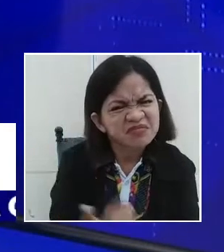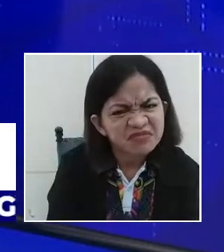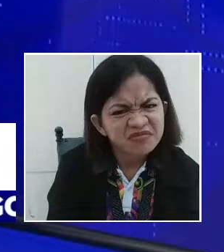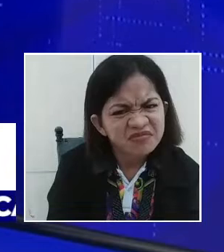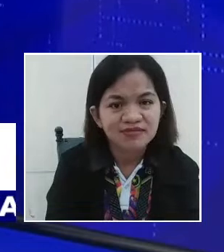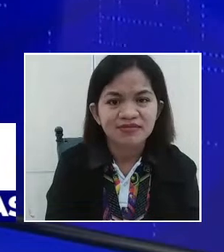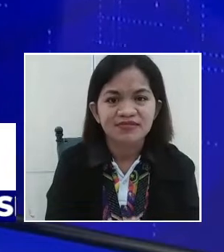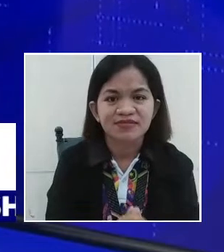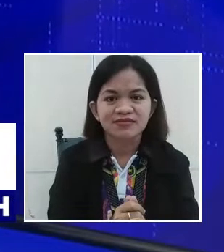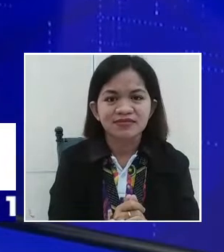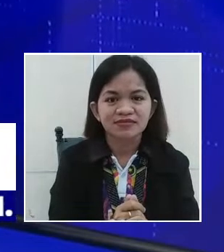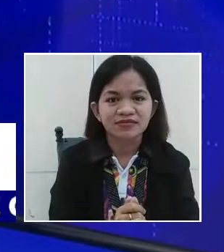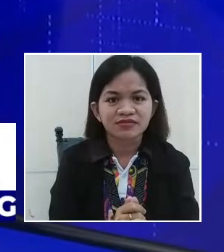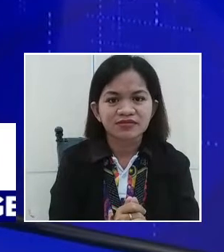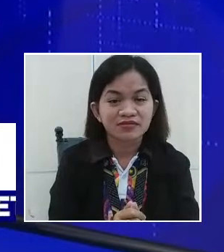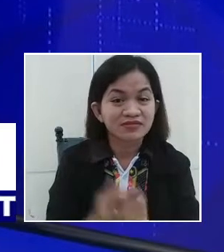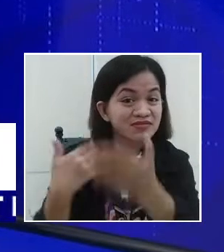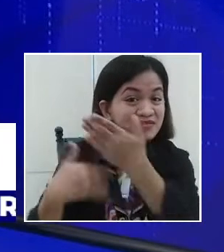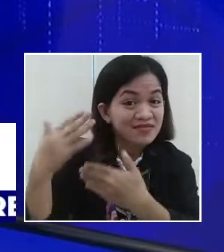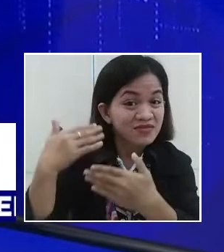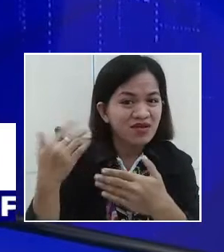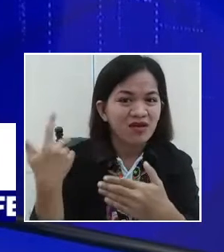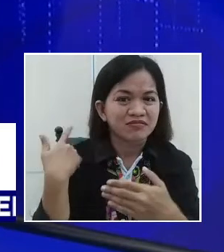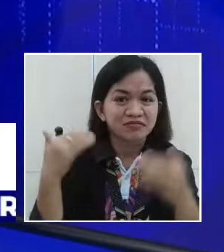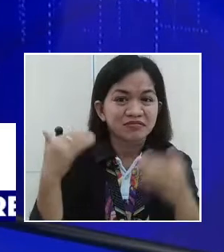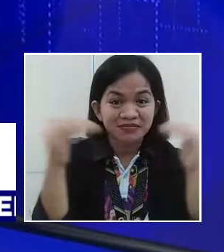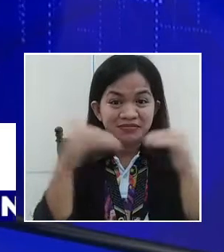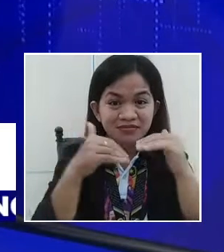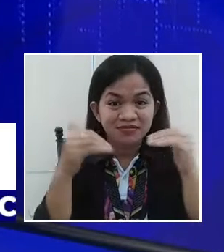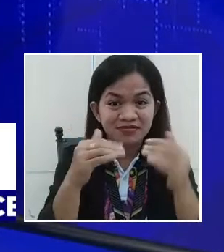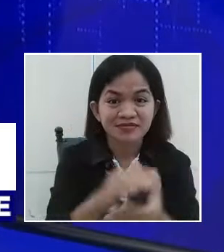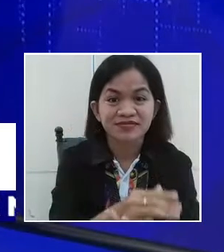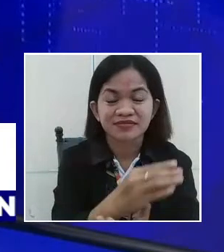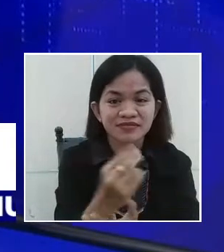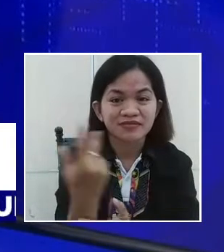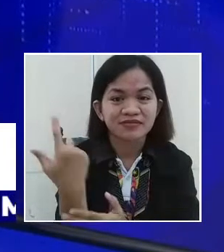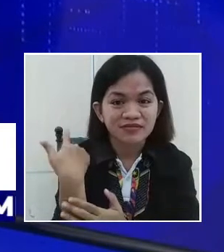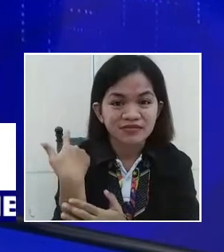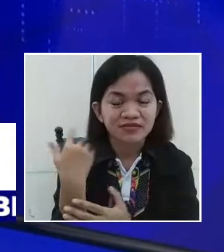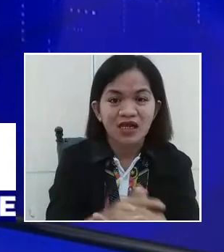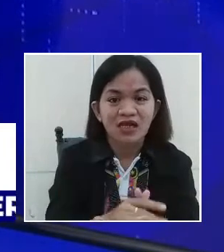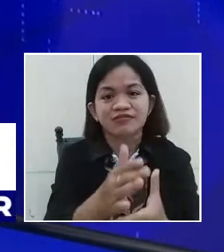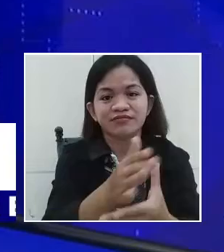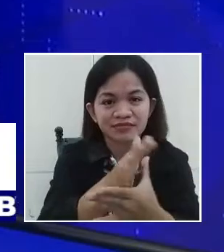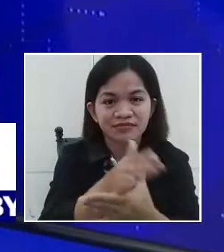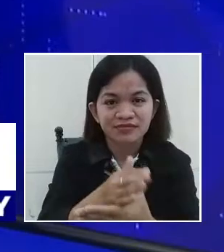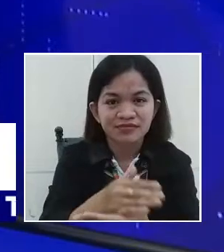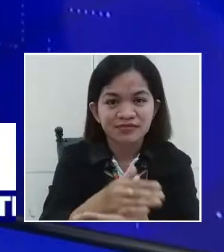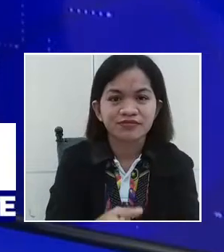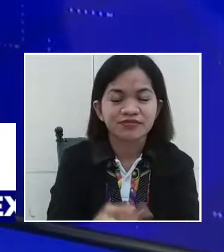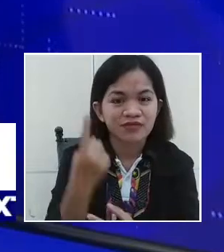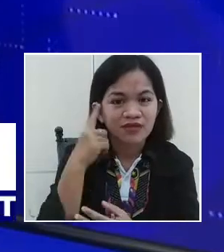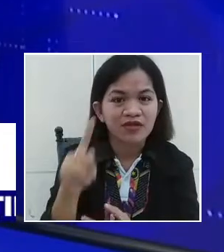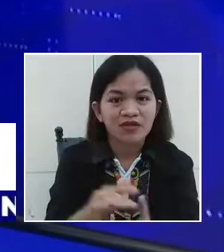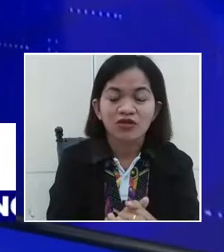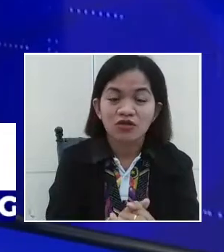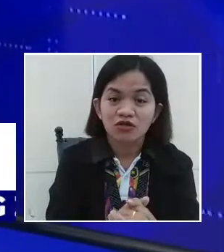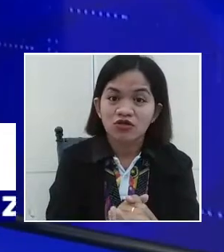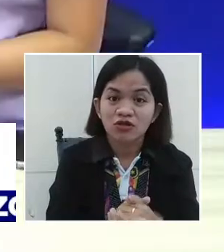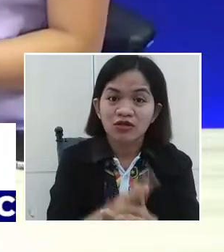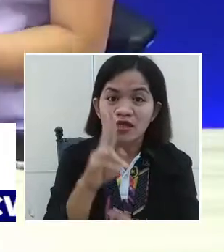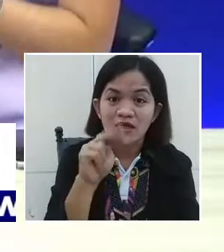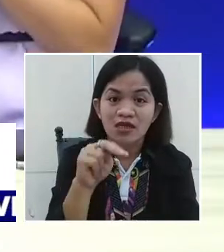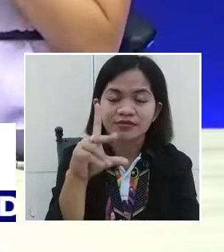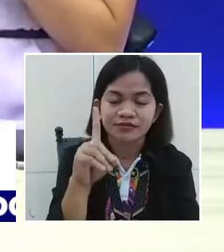in the previous meetings that we had, ang designated chair for this year's observance ay ang Department of Labor and